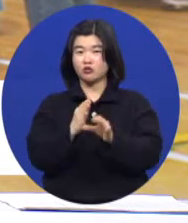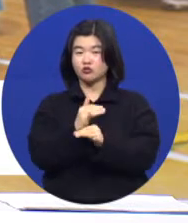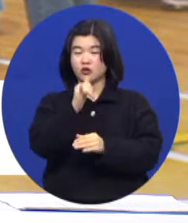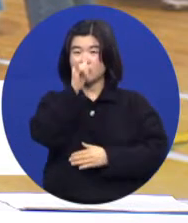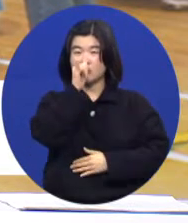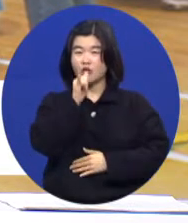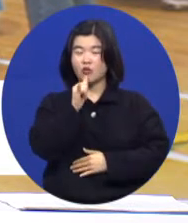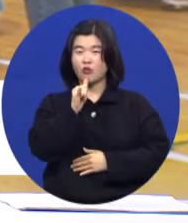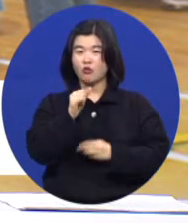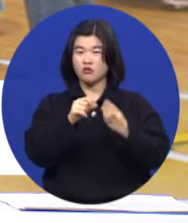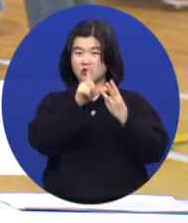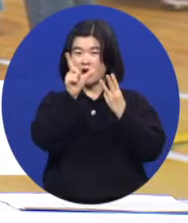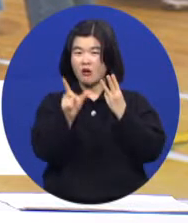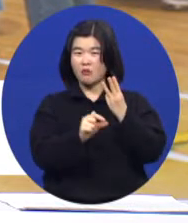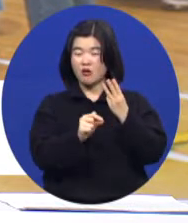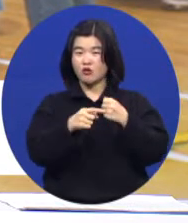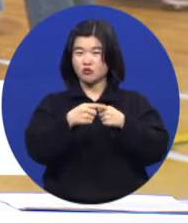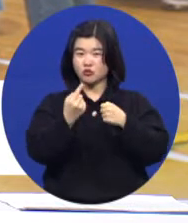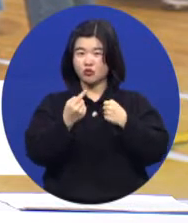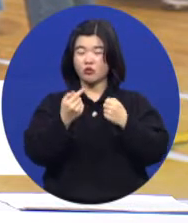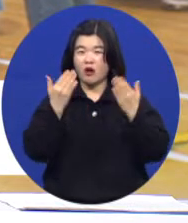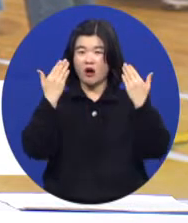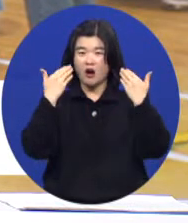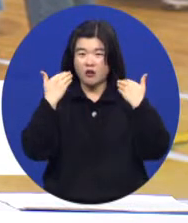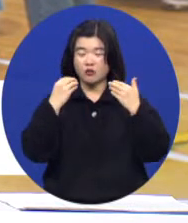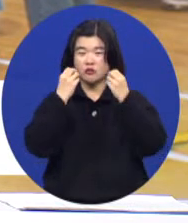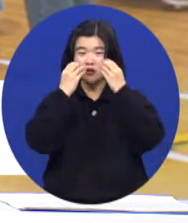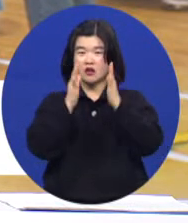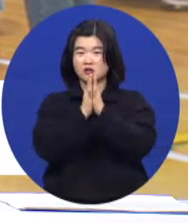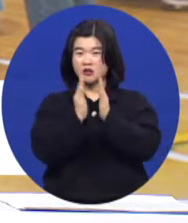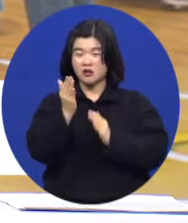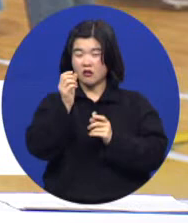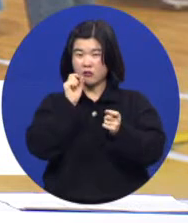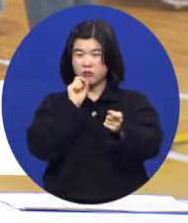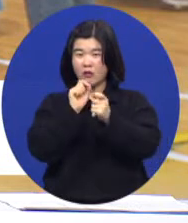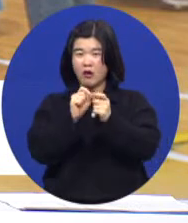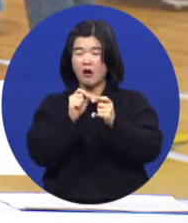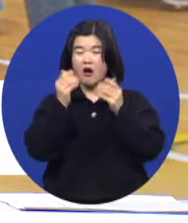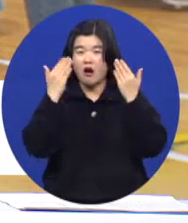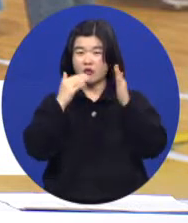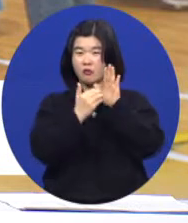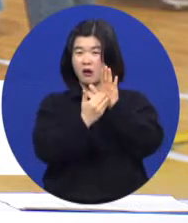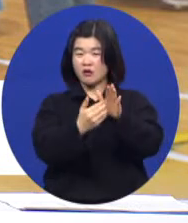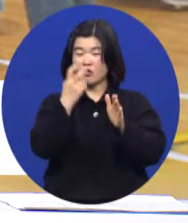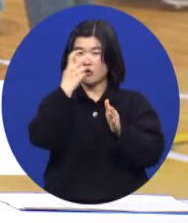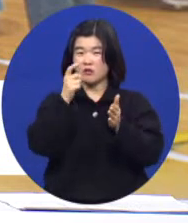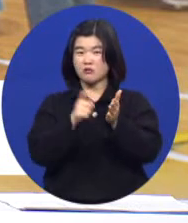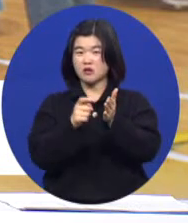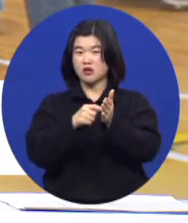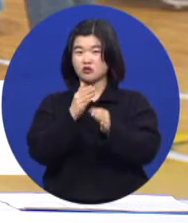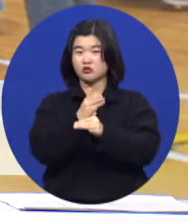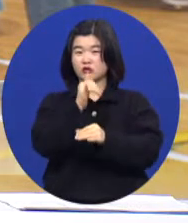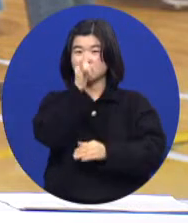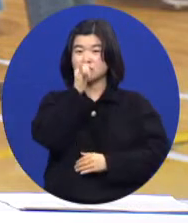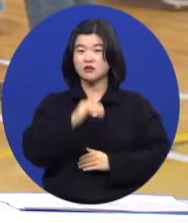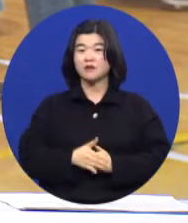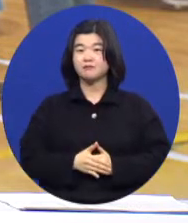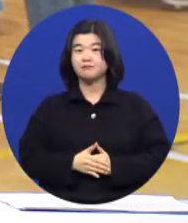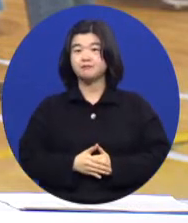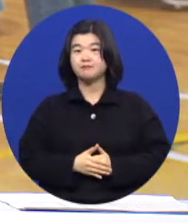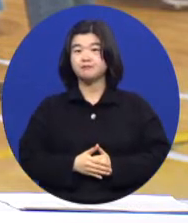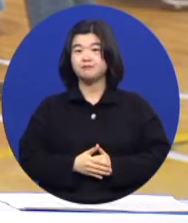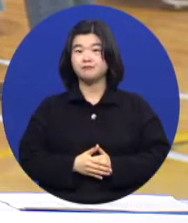있고, 다음 달 초중고등학교 새 학기 시작을 앞두고 학교 방역 관리에도 비상이 걸렸습니다. 김항섭